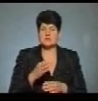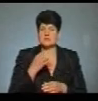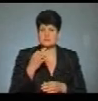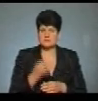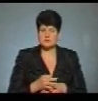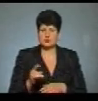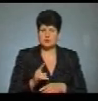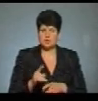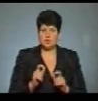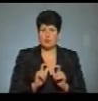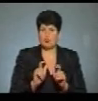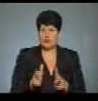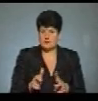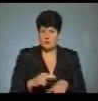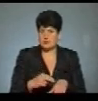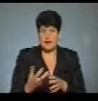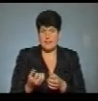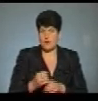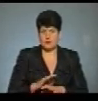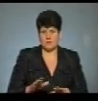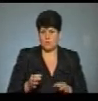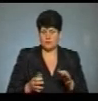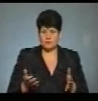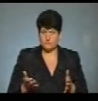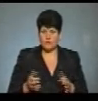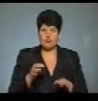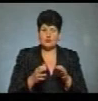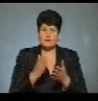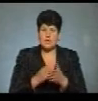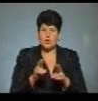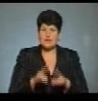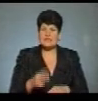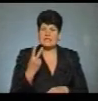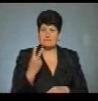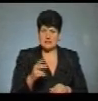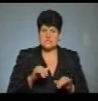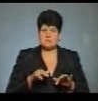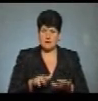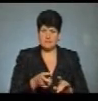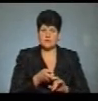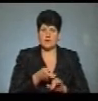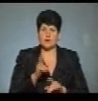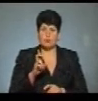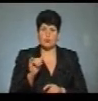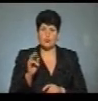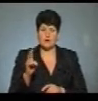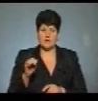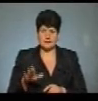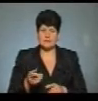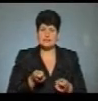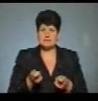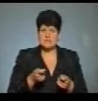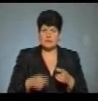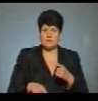повідомила, що повістки в суд поліцейські не отримували. У суді мали розглядати 2 справи, які стосуються Володимира Букатки. Це